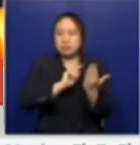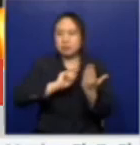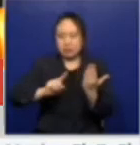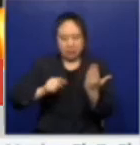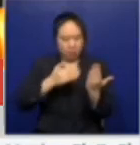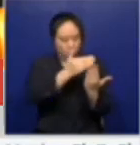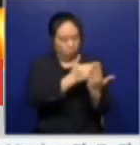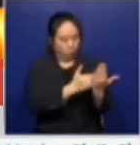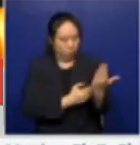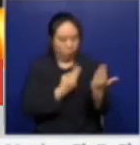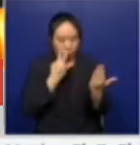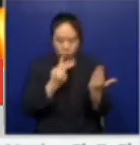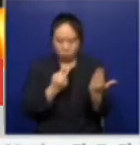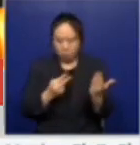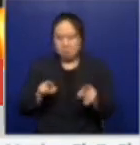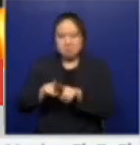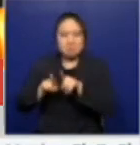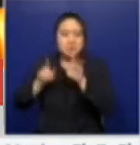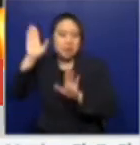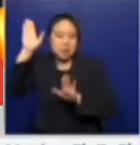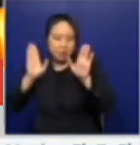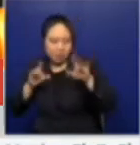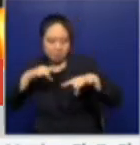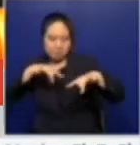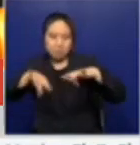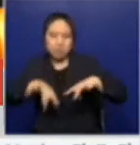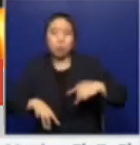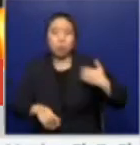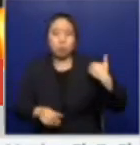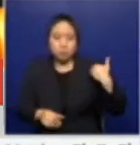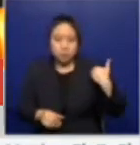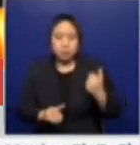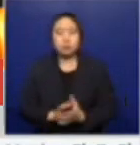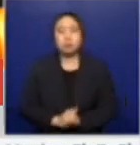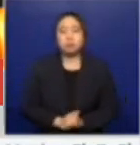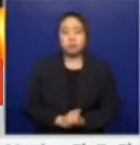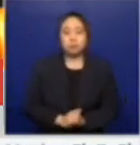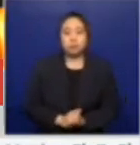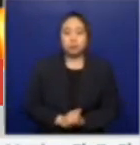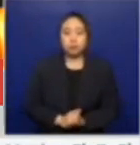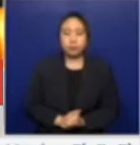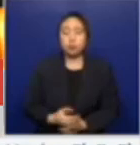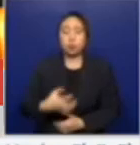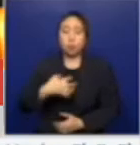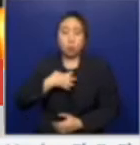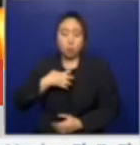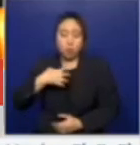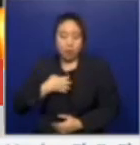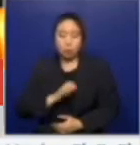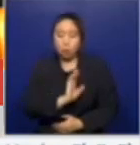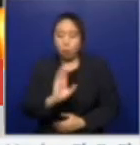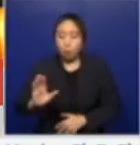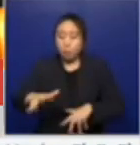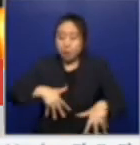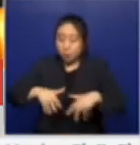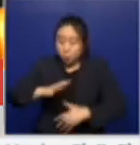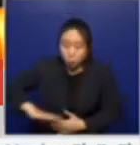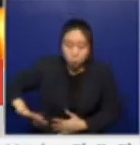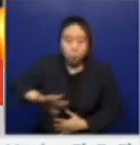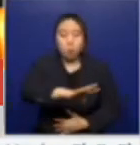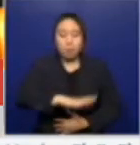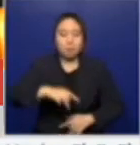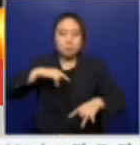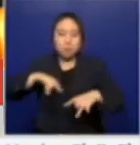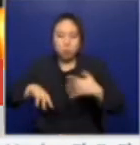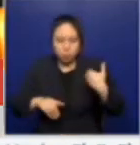คล้องกับหลักการประชาธิปไตยและไม่สอดคล้องกับความต้องการของประชาชนโดยรวมประก